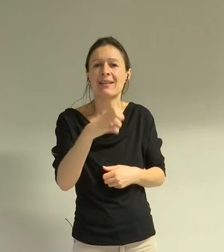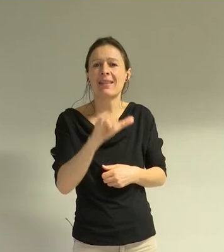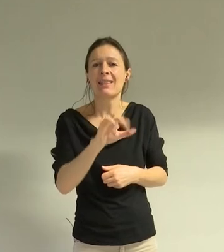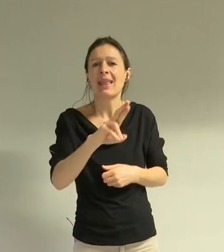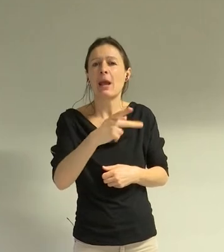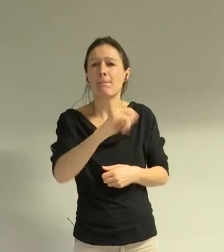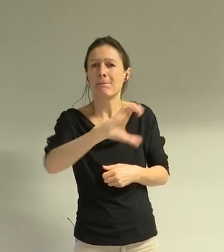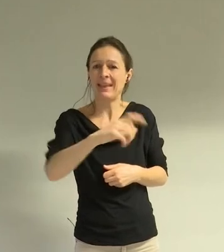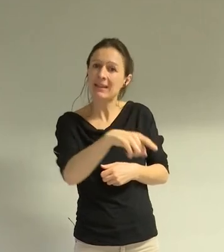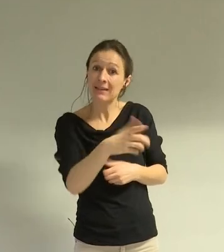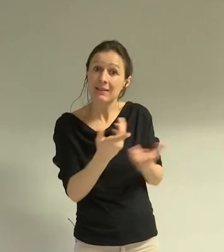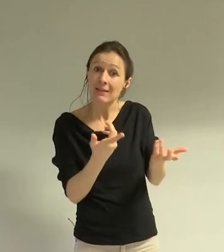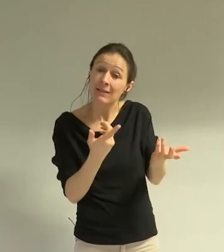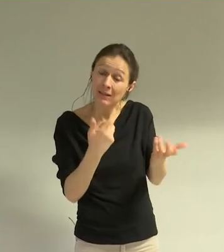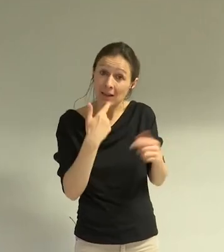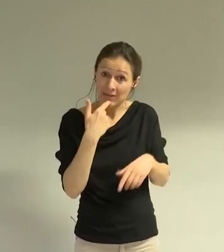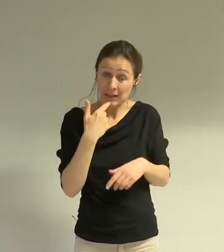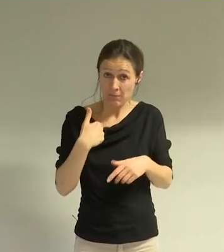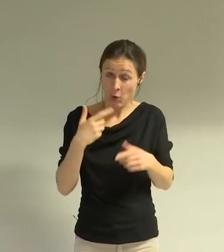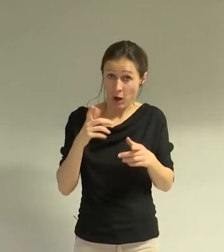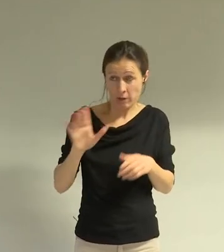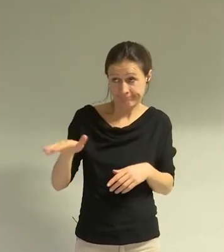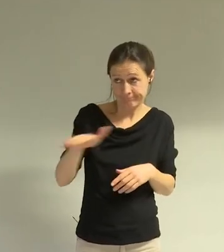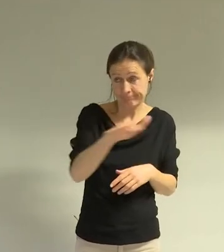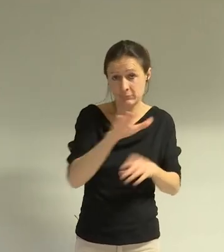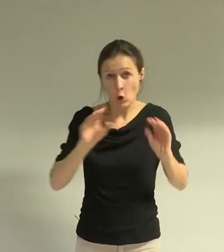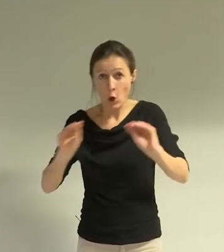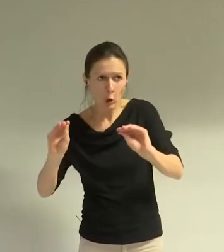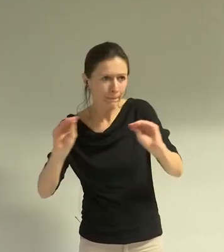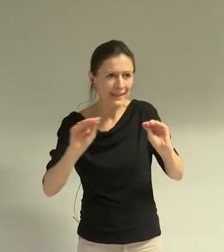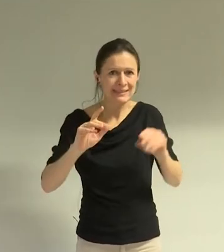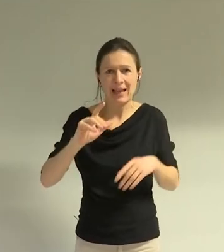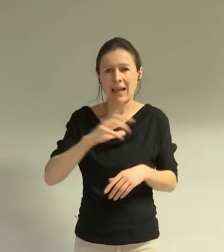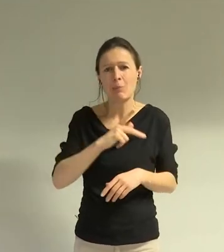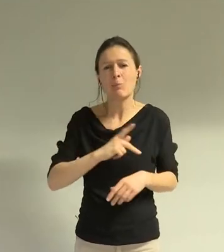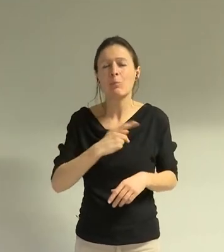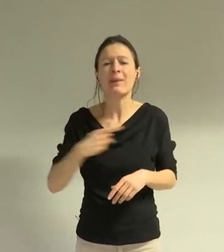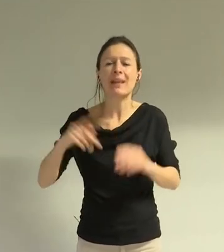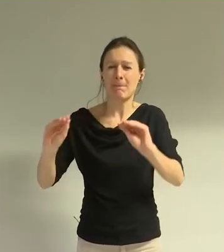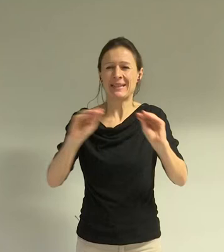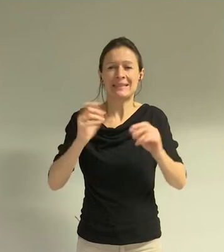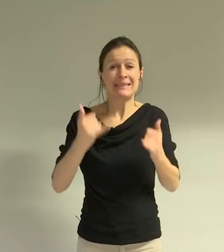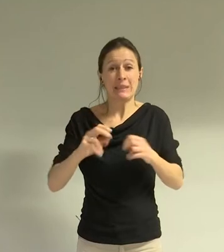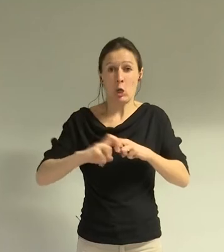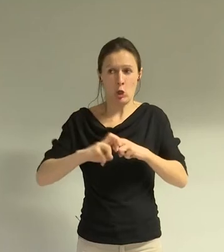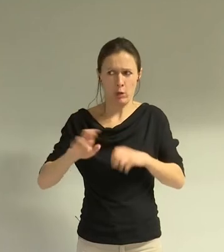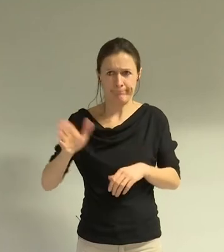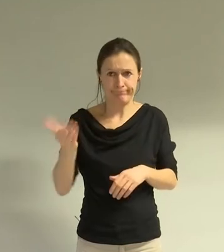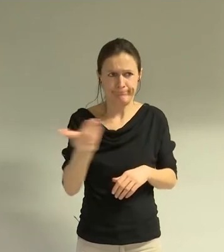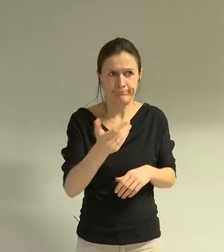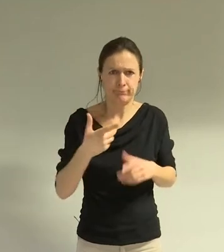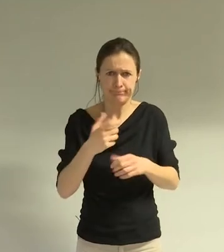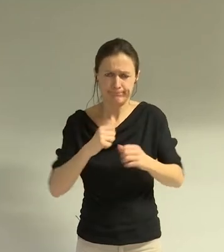solennellement les commerçantes et les commerçants de grenoble à se mobiliser pour anticiper cela nous avons eu des victoires aussi comme celle que nous avons